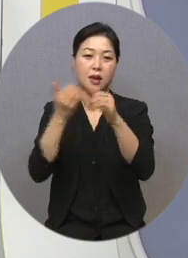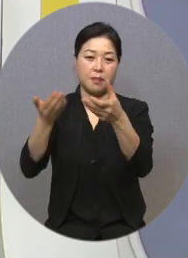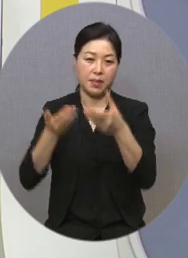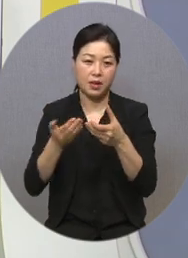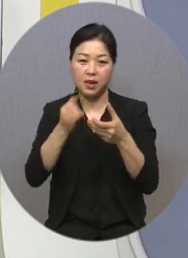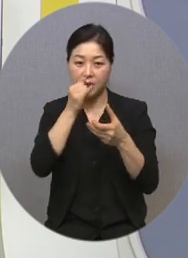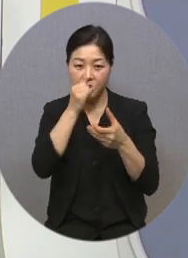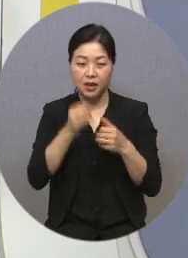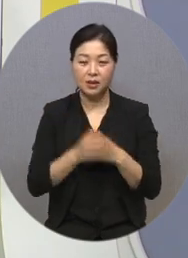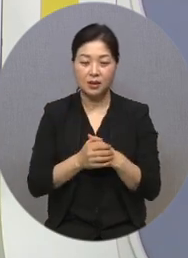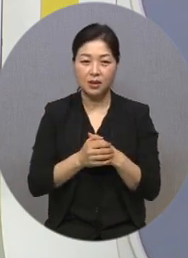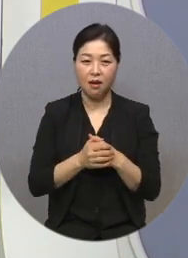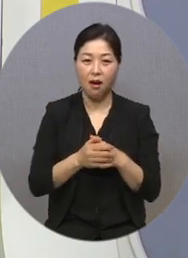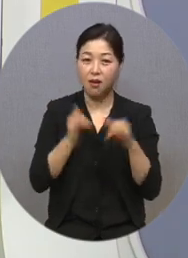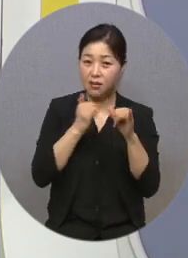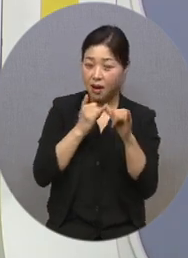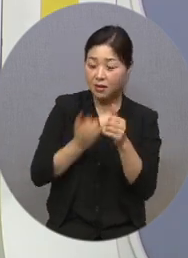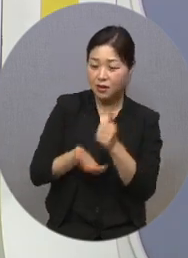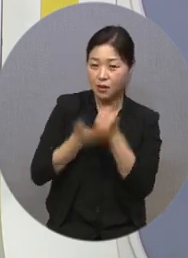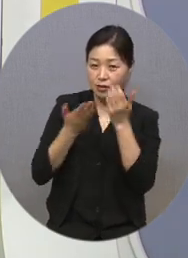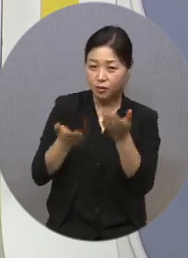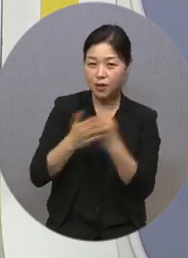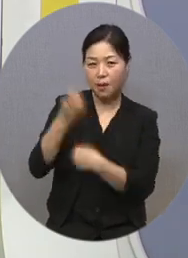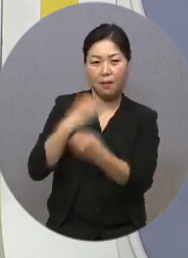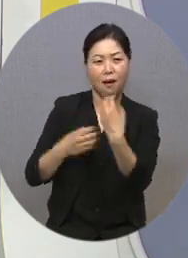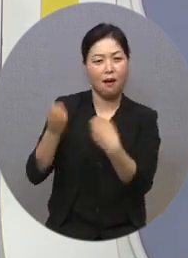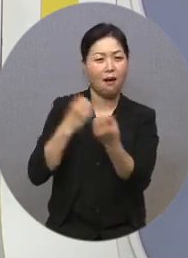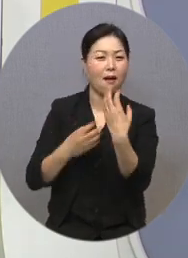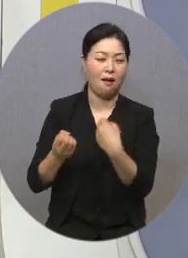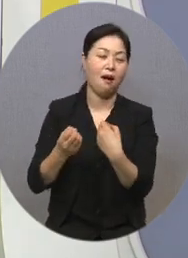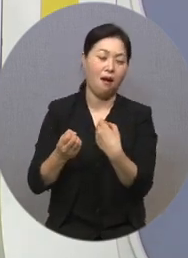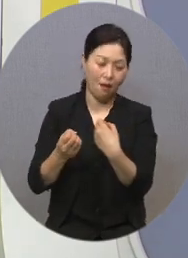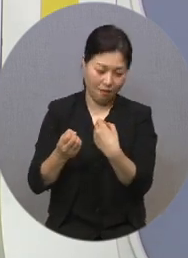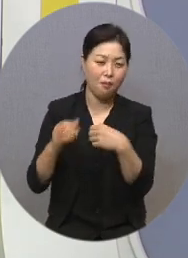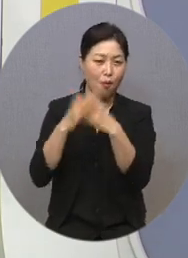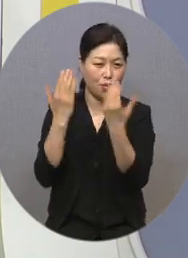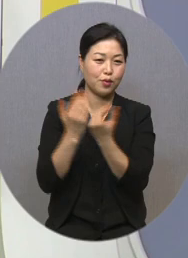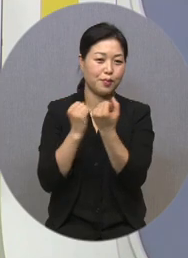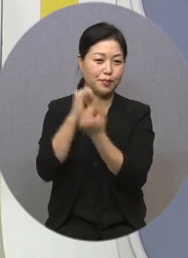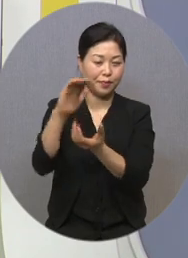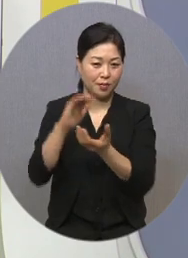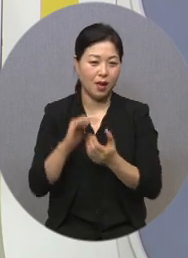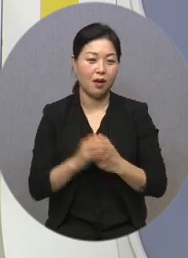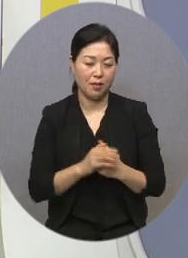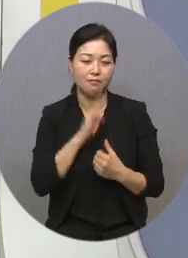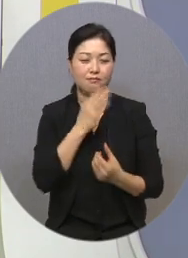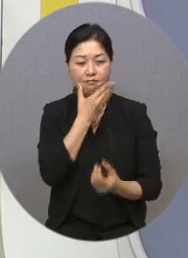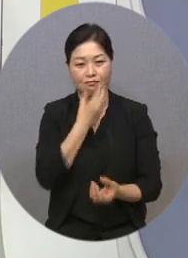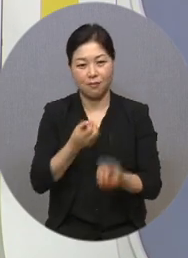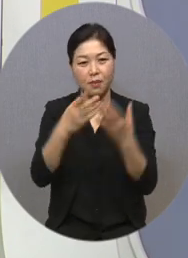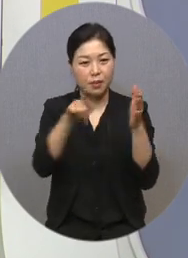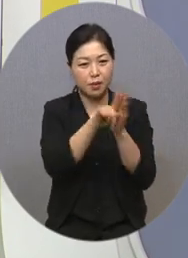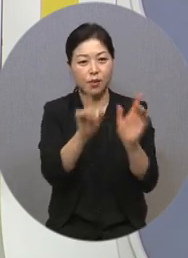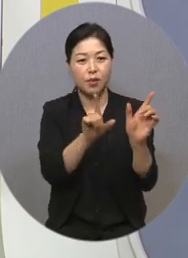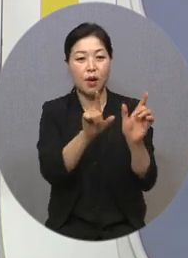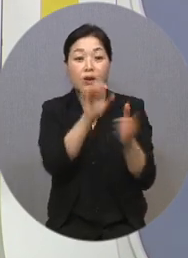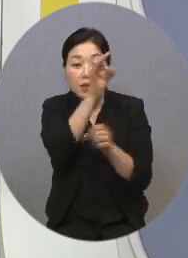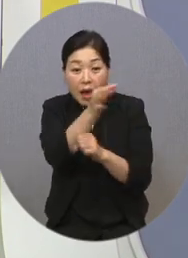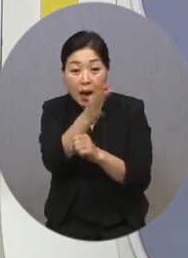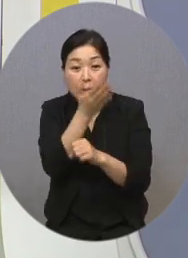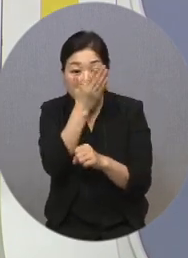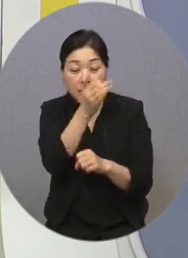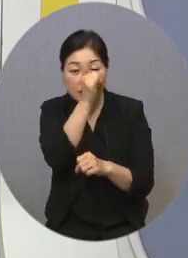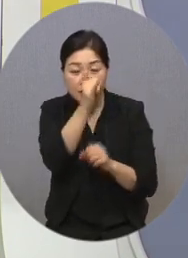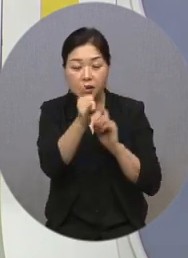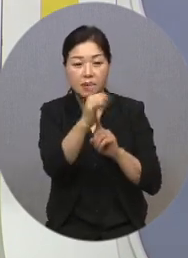다 얘기하셔. 어쨌든 정말 축하드립니다. 믿고 살 수 있는 브랜드 남도장터라는 얘기죠. 그러죠.